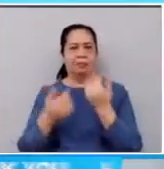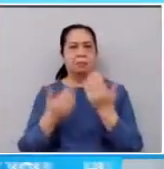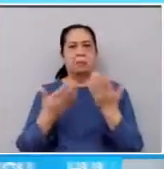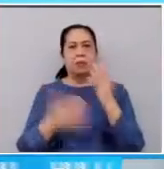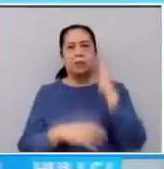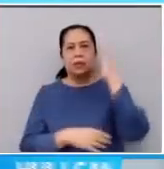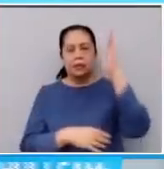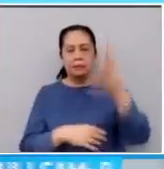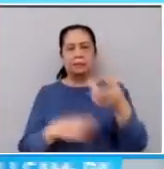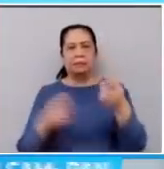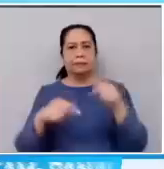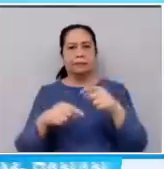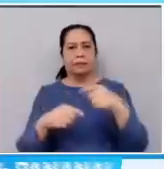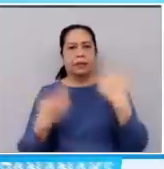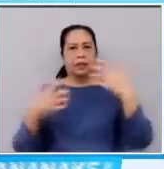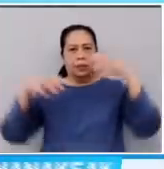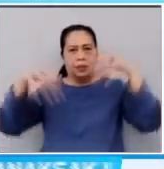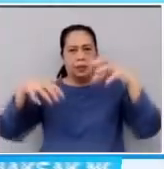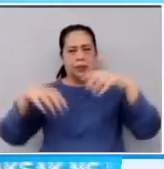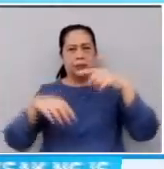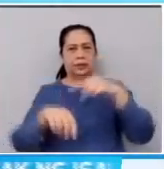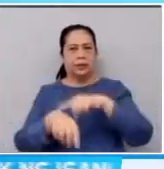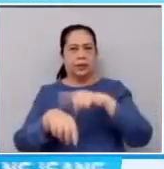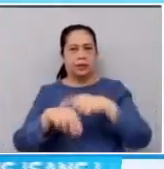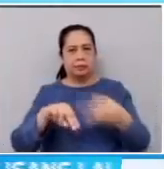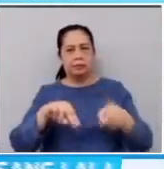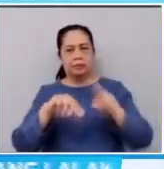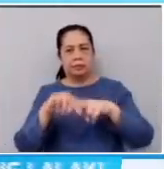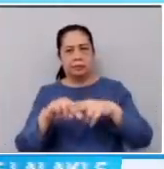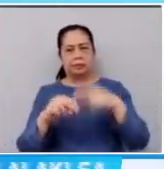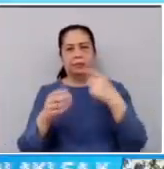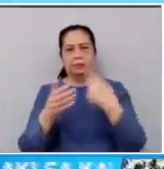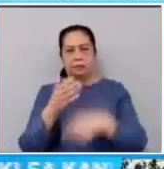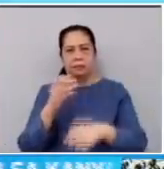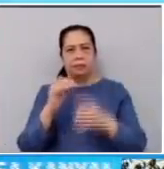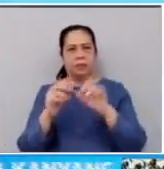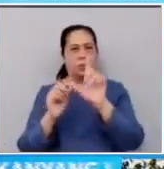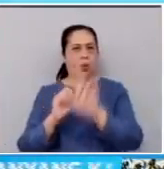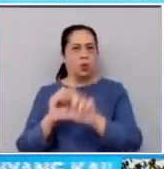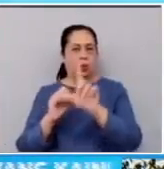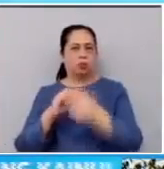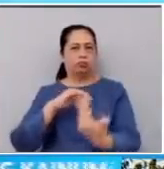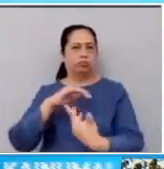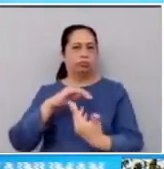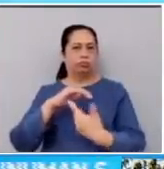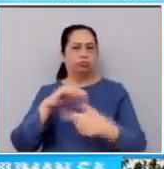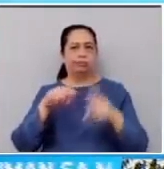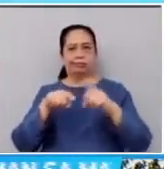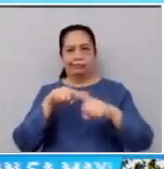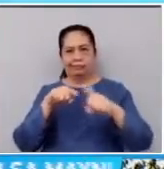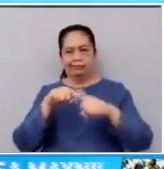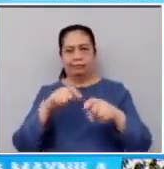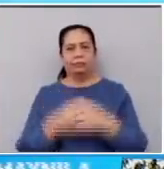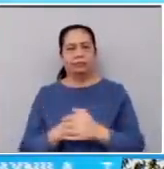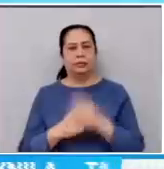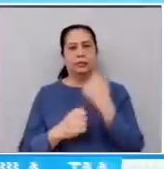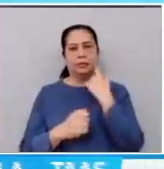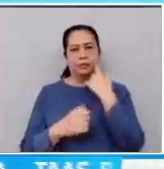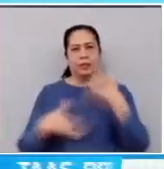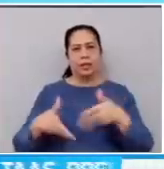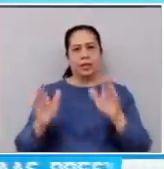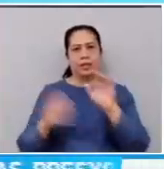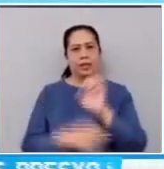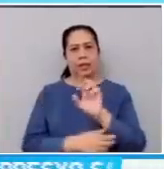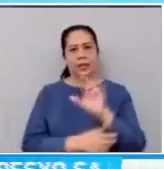ng power concessionaires ng dagdag singil kung kailan mababa ang konsumo ng kuryente. Nauna ng pinayagan ng ERC ang